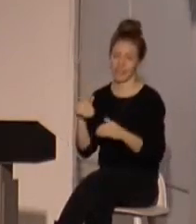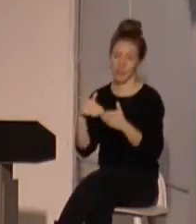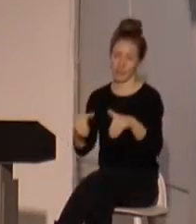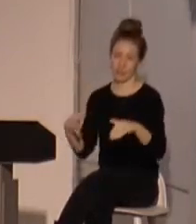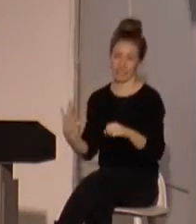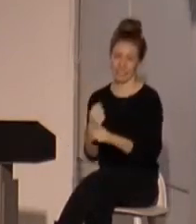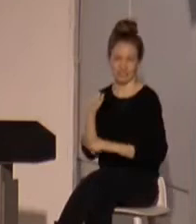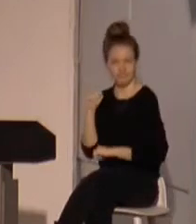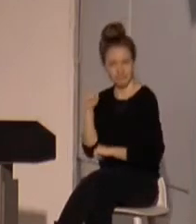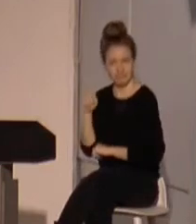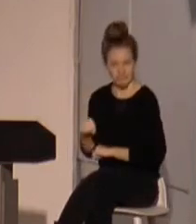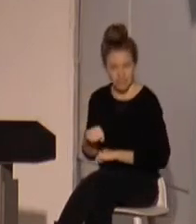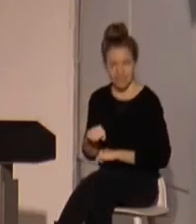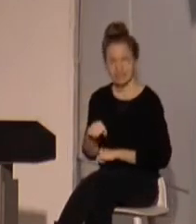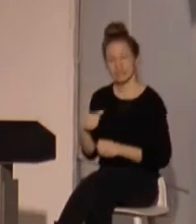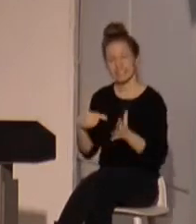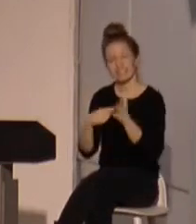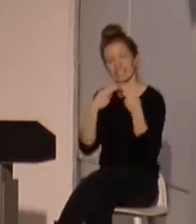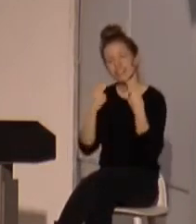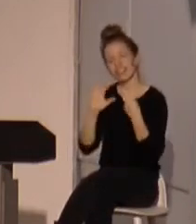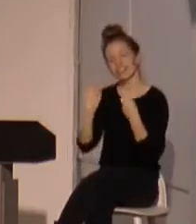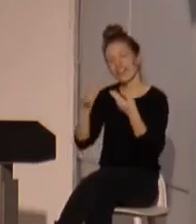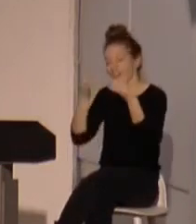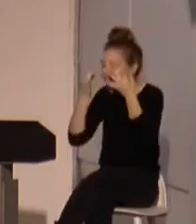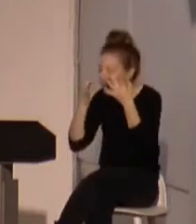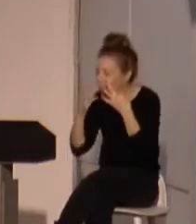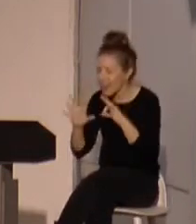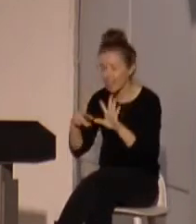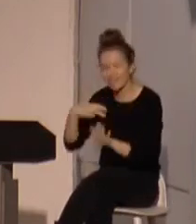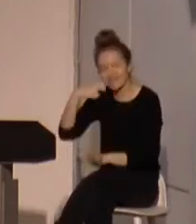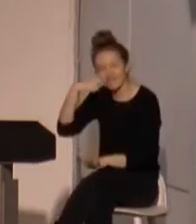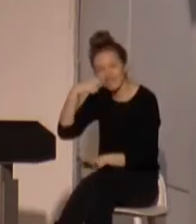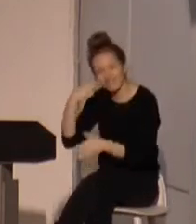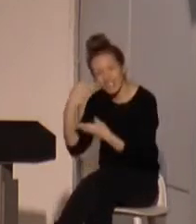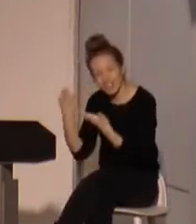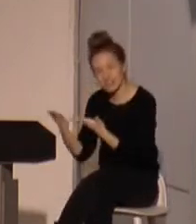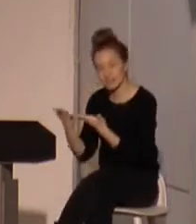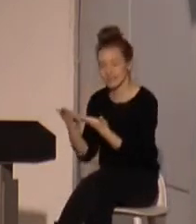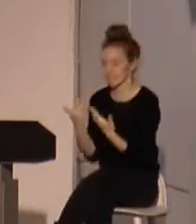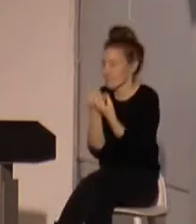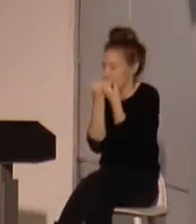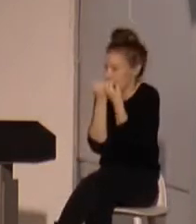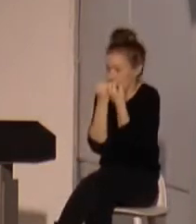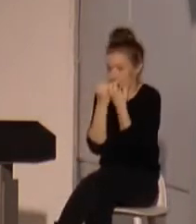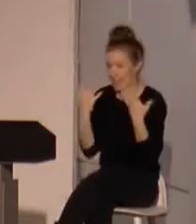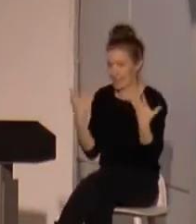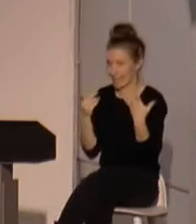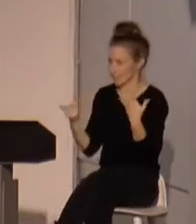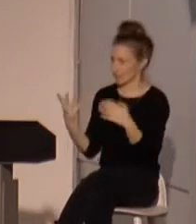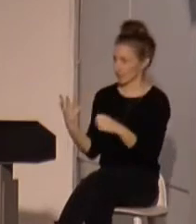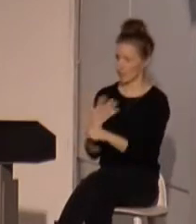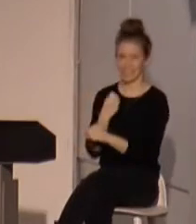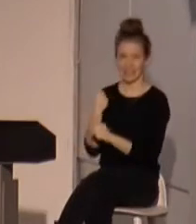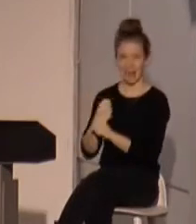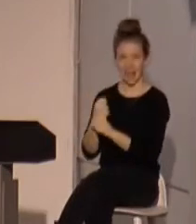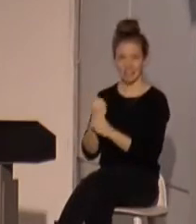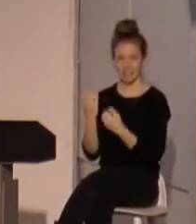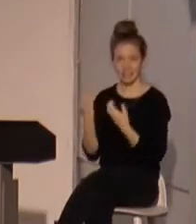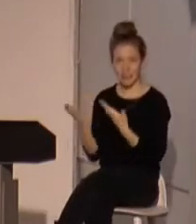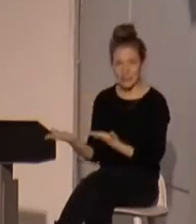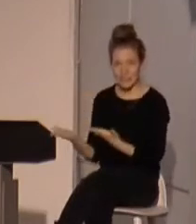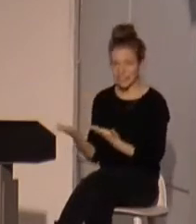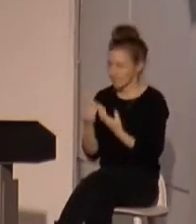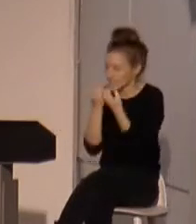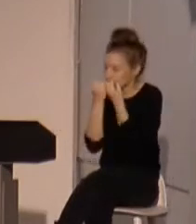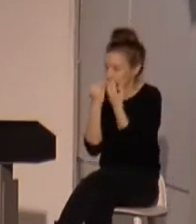פעמים של הערכה, של פרגון, איזה מדהים שאתם מצליחים לעשות את זה,